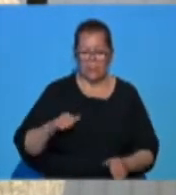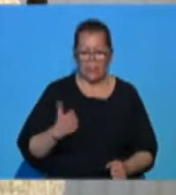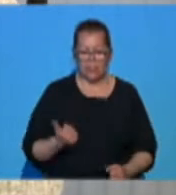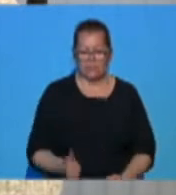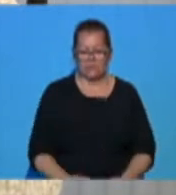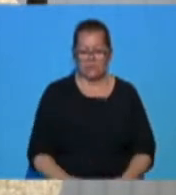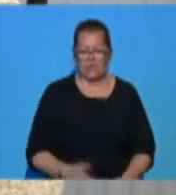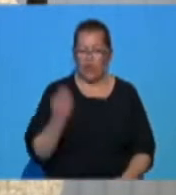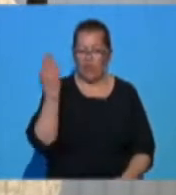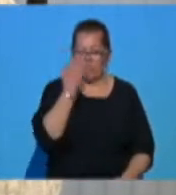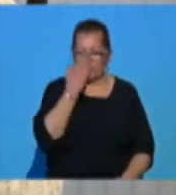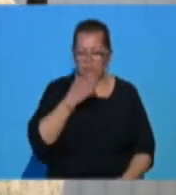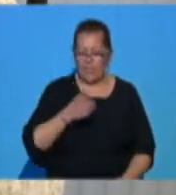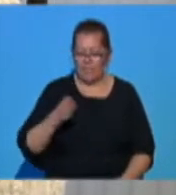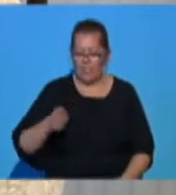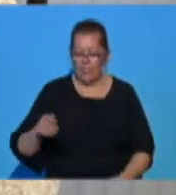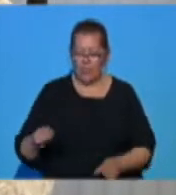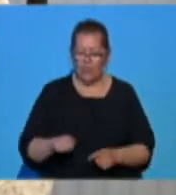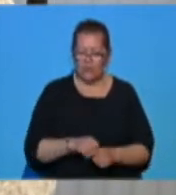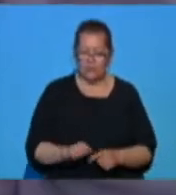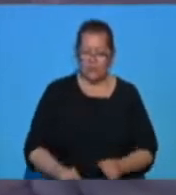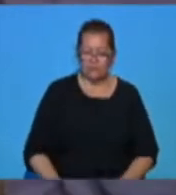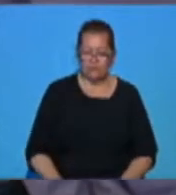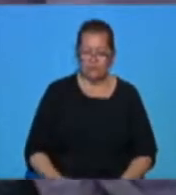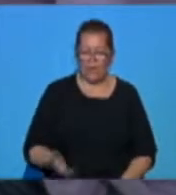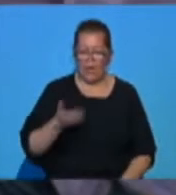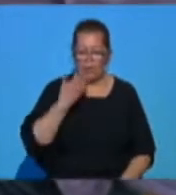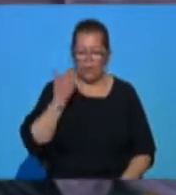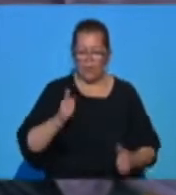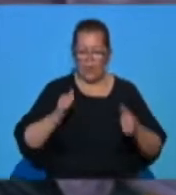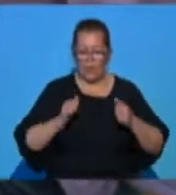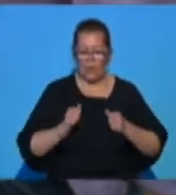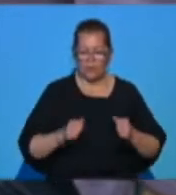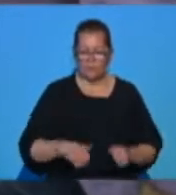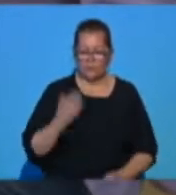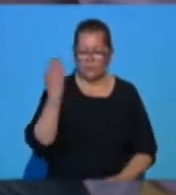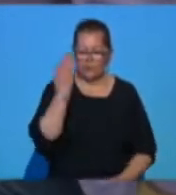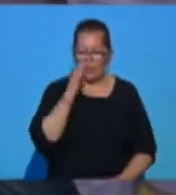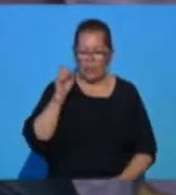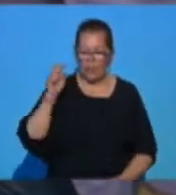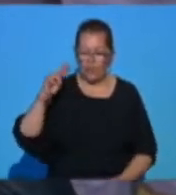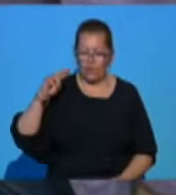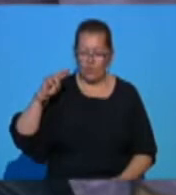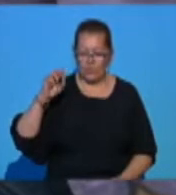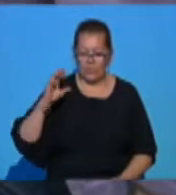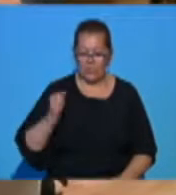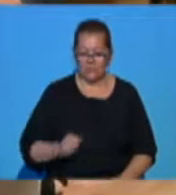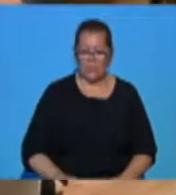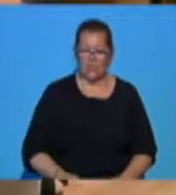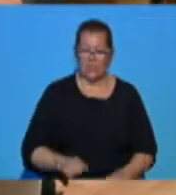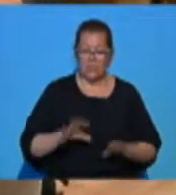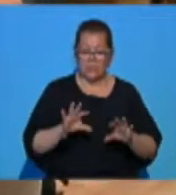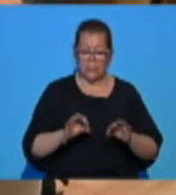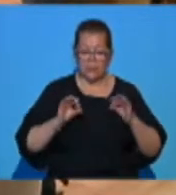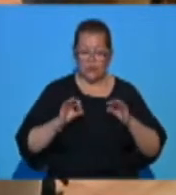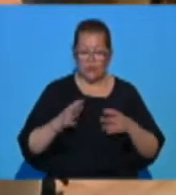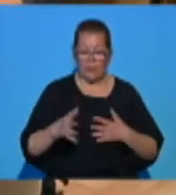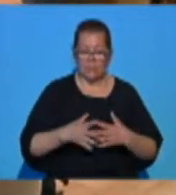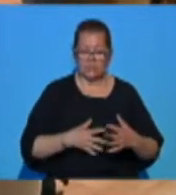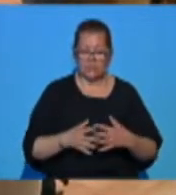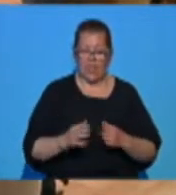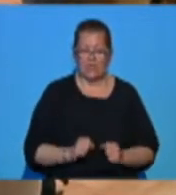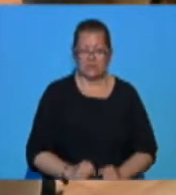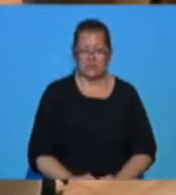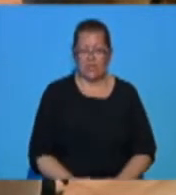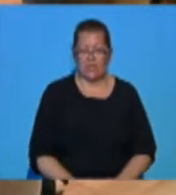de învățare și de educare a muzicii populare vocale. Școala Cornetti modelează talente și oferă un cadru propice de